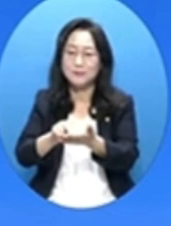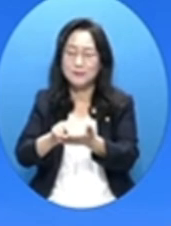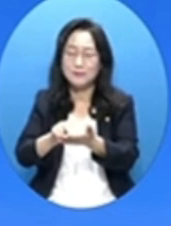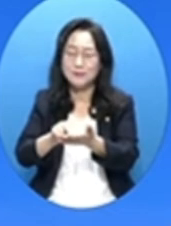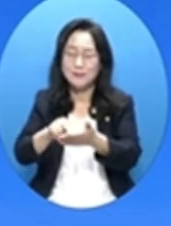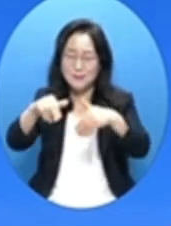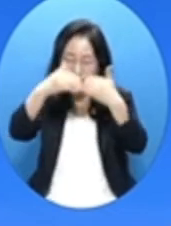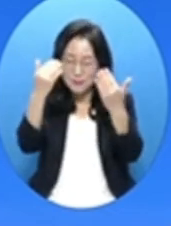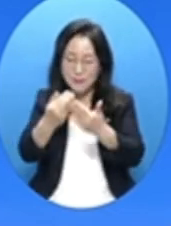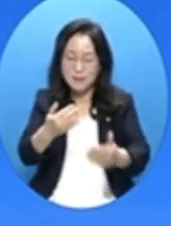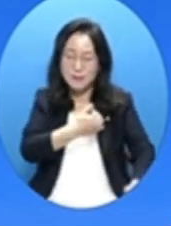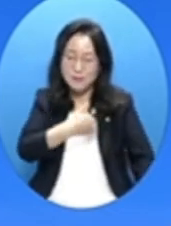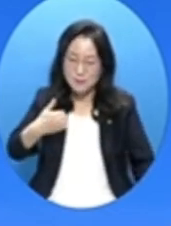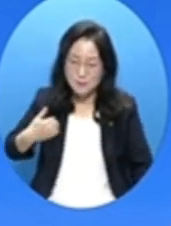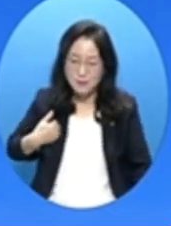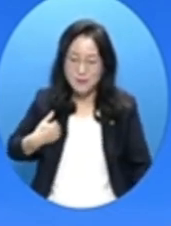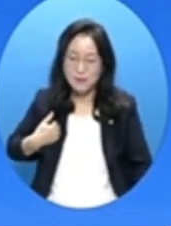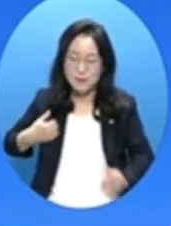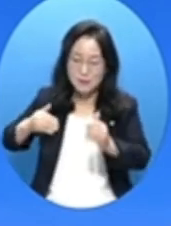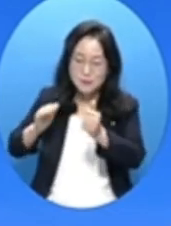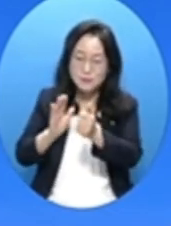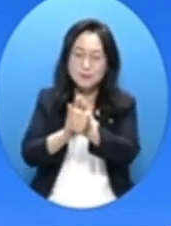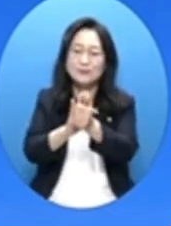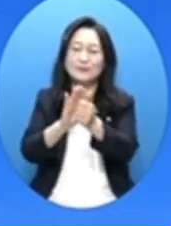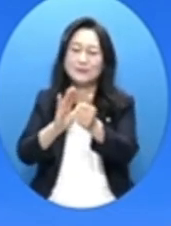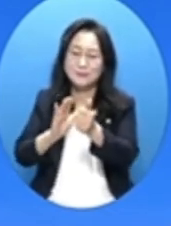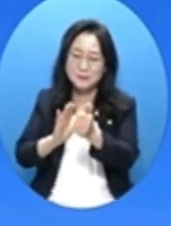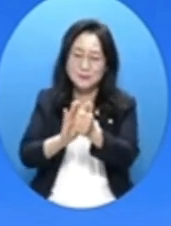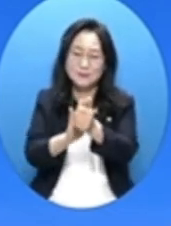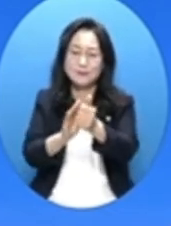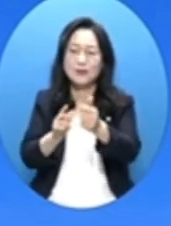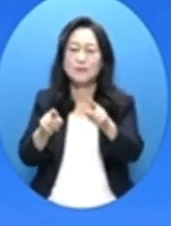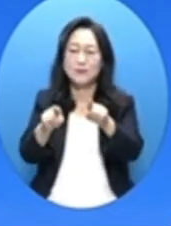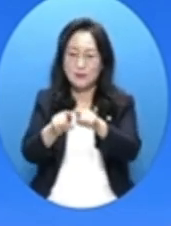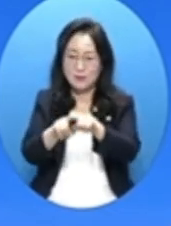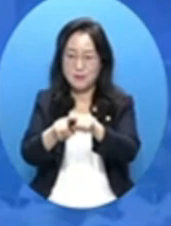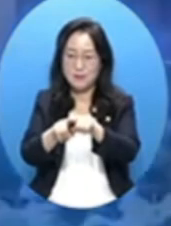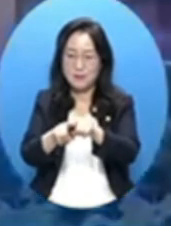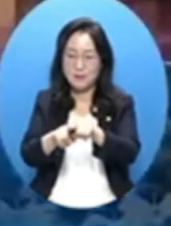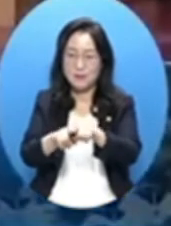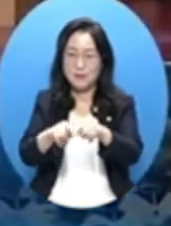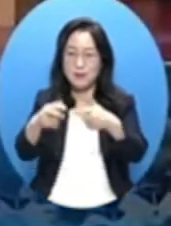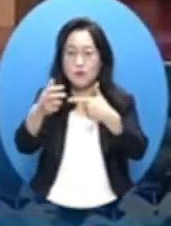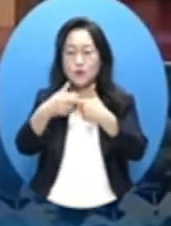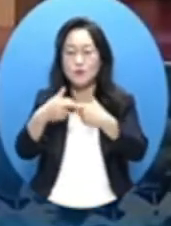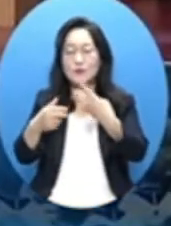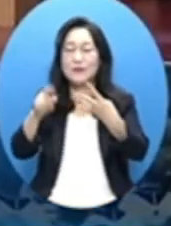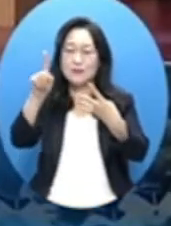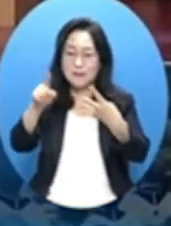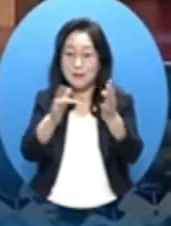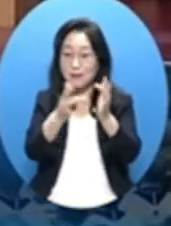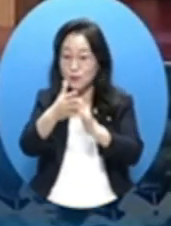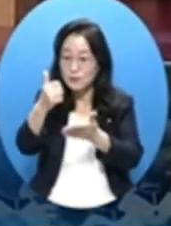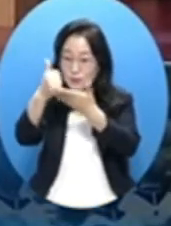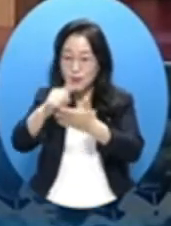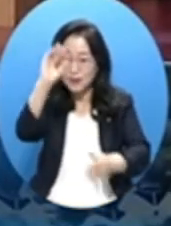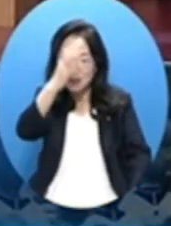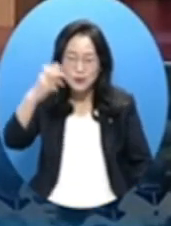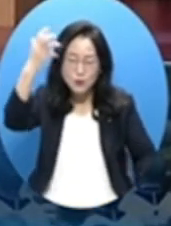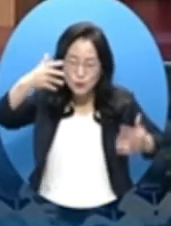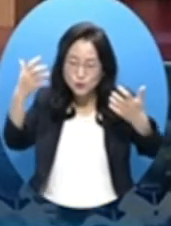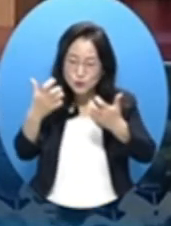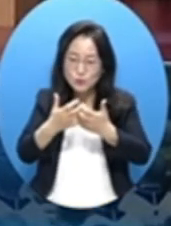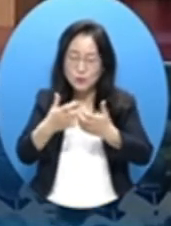감당하실 모든 사역을 잘 감당할 수 있도록 함께 하셨던 것입니다. 누가복음 4장 1절을 말씀합니다. 예수께서 성령의 충만함을